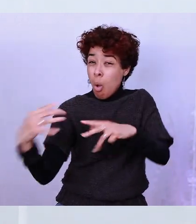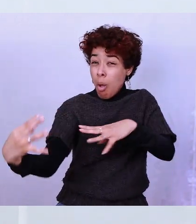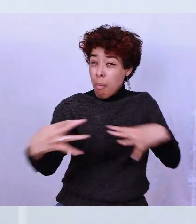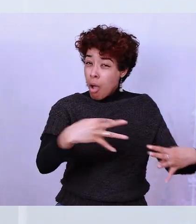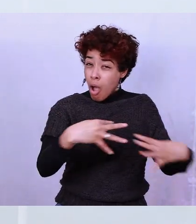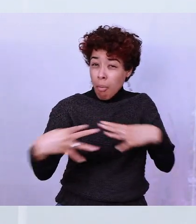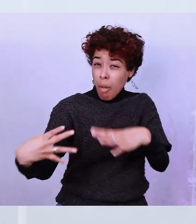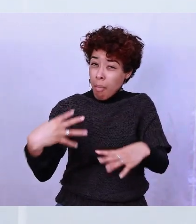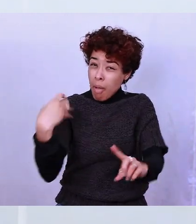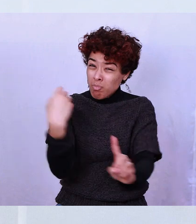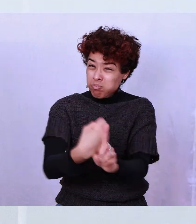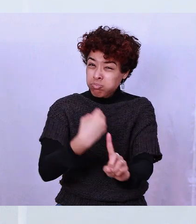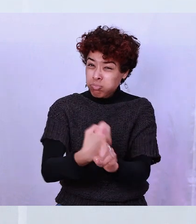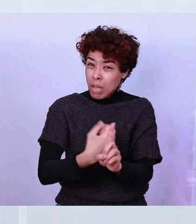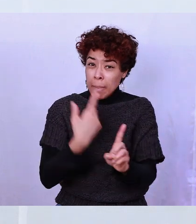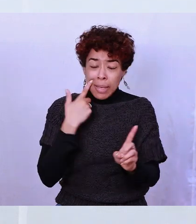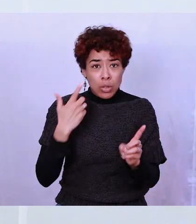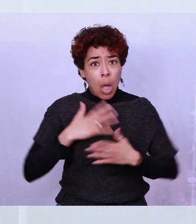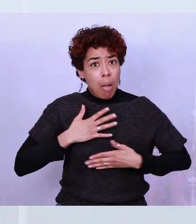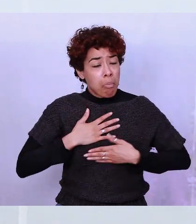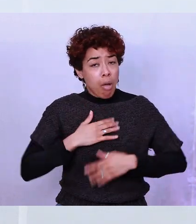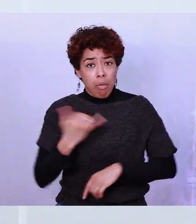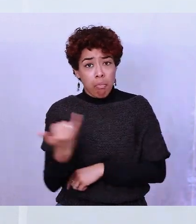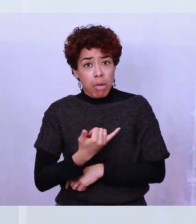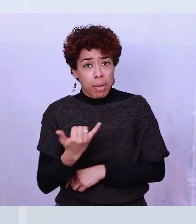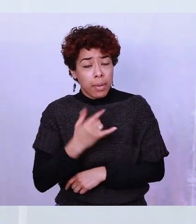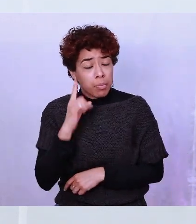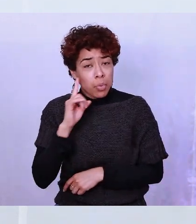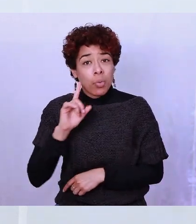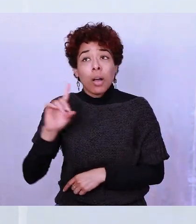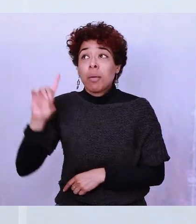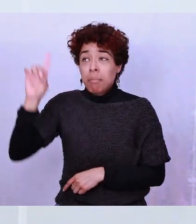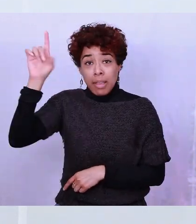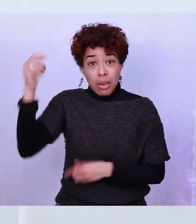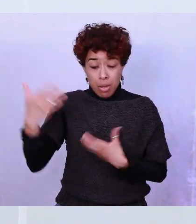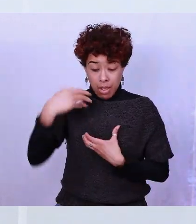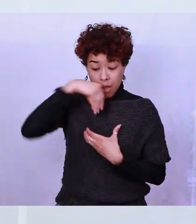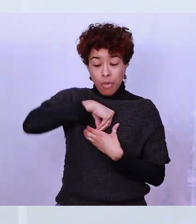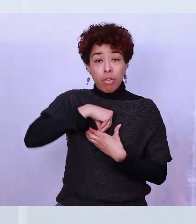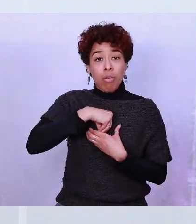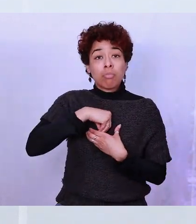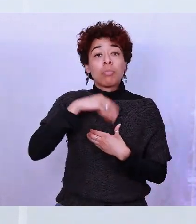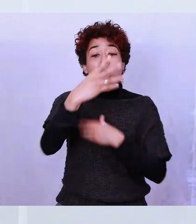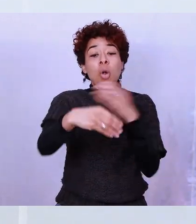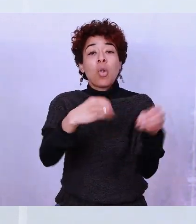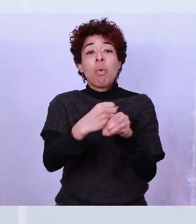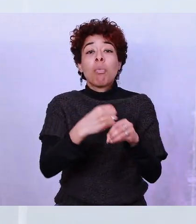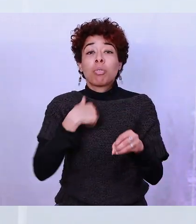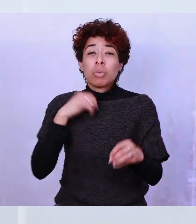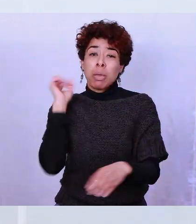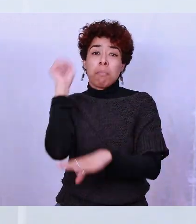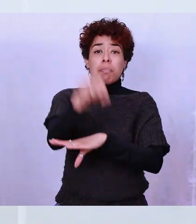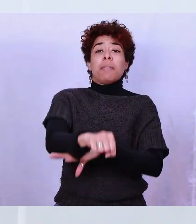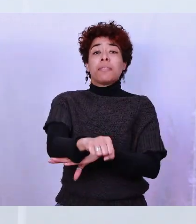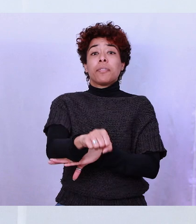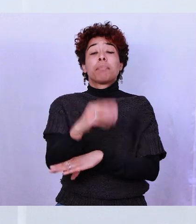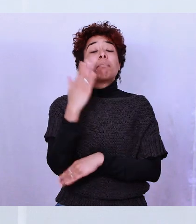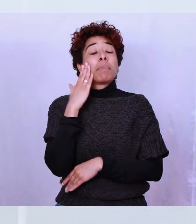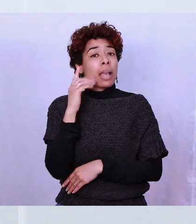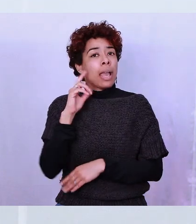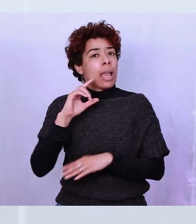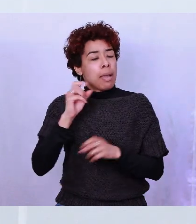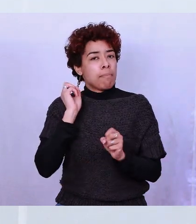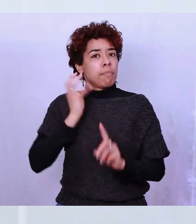combats, mais que nous n'avons rien à craindre parce que celui qui est en nous, il est plus grand que celui qui est dans le monde. Mais nous devons nous appliquer à remplir